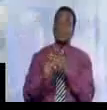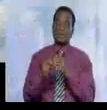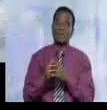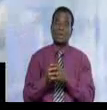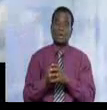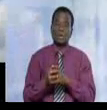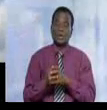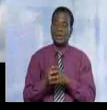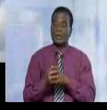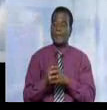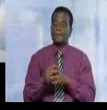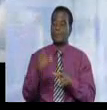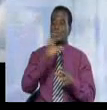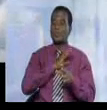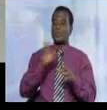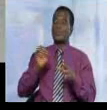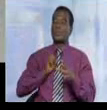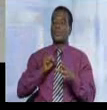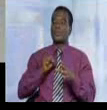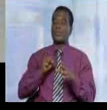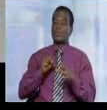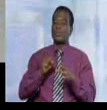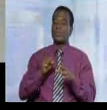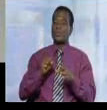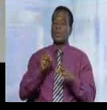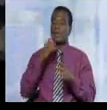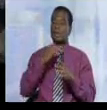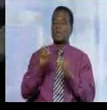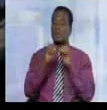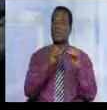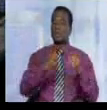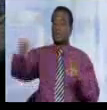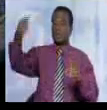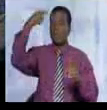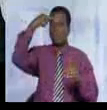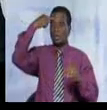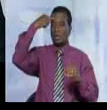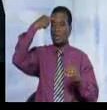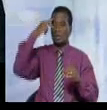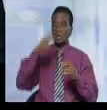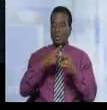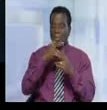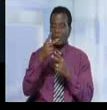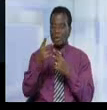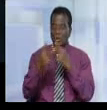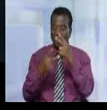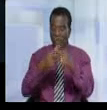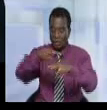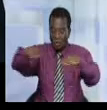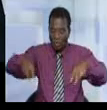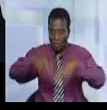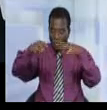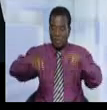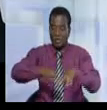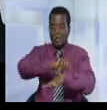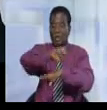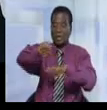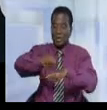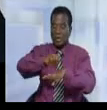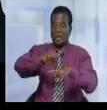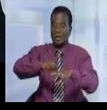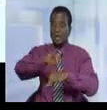Akandon. Le Conseil constitutionnel est un organe de l'État. Il vérifie la conformité des engagements